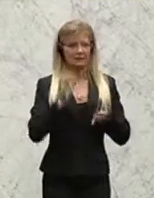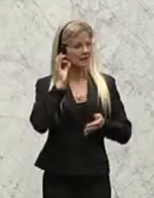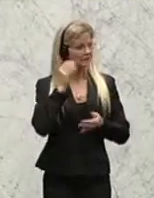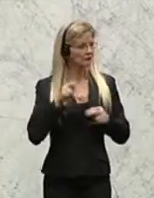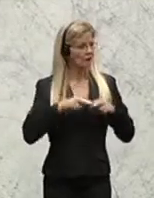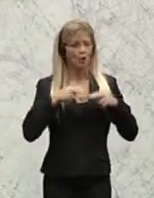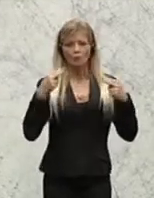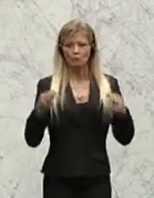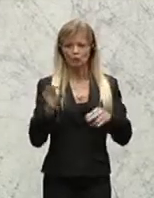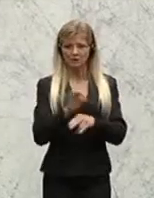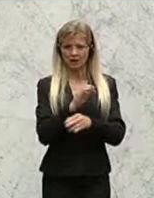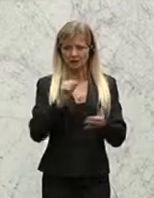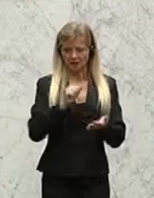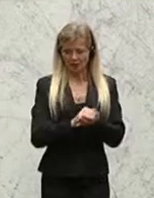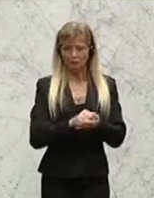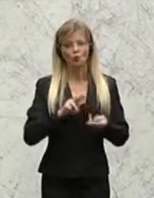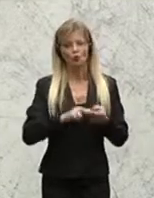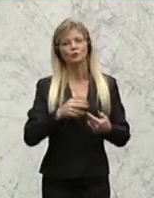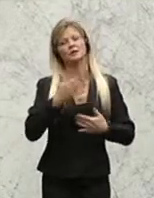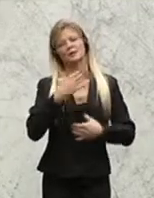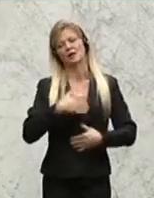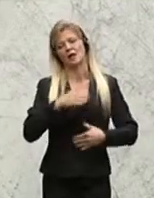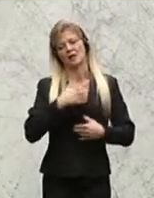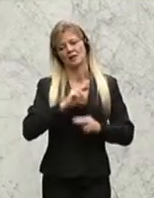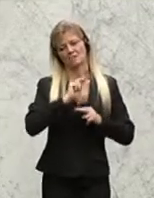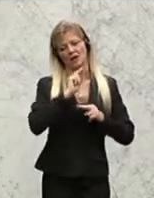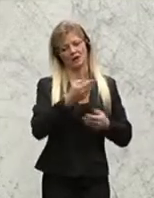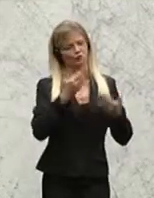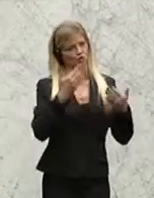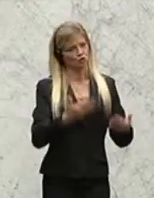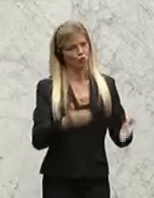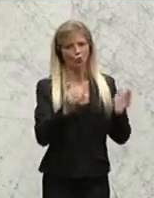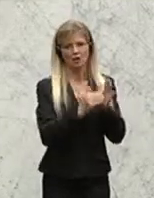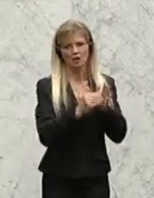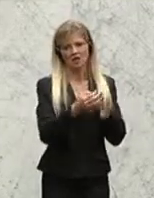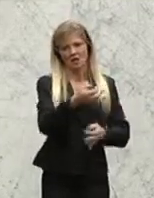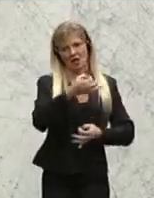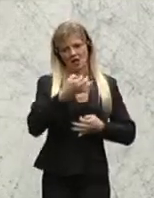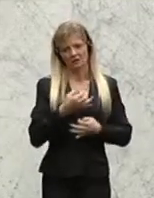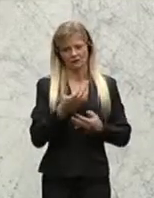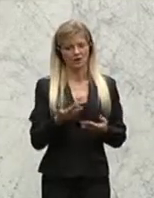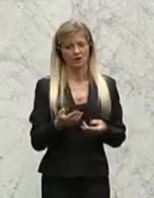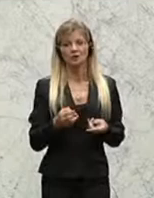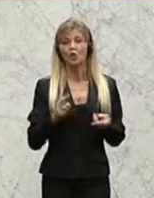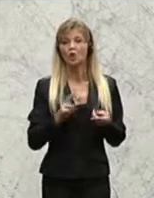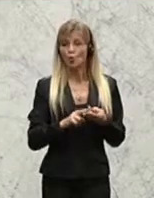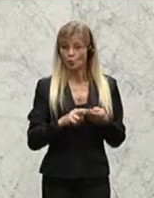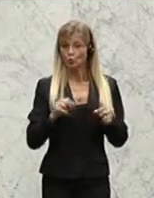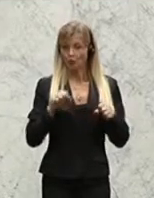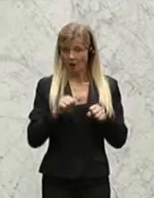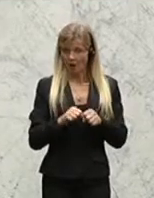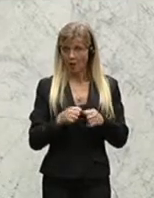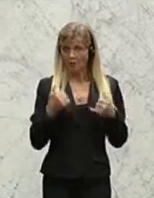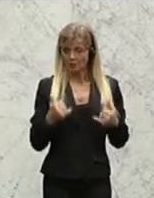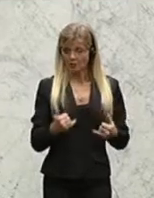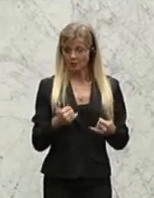und beantworte selbstverständlich auch gerne diese dringliche Anfrage und werde auch die Gelegenheit